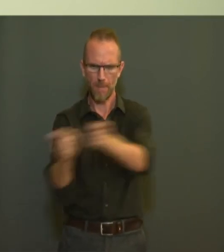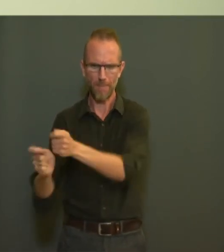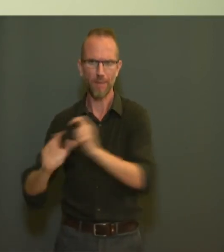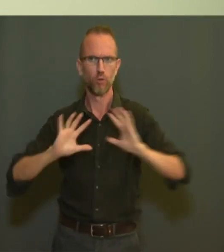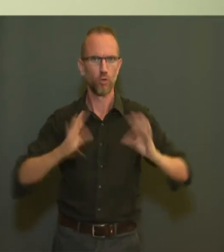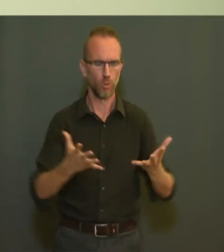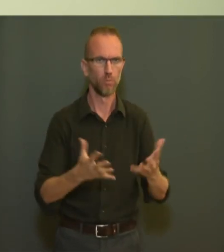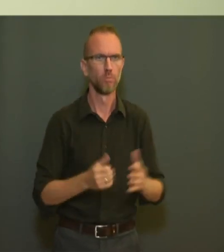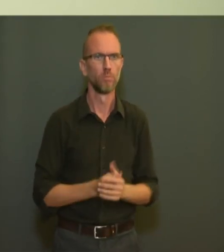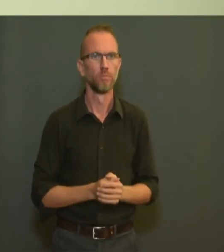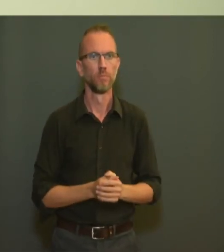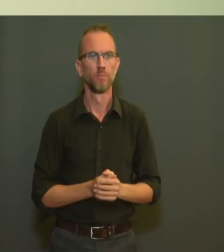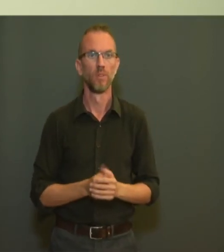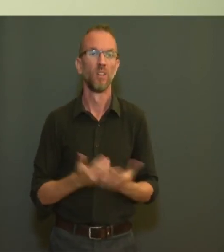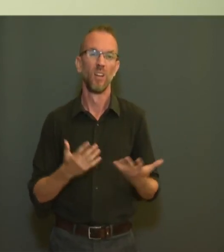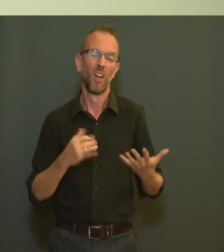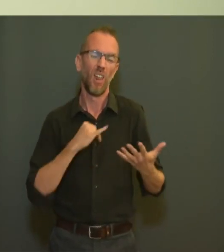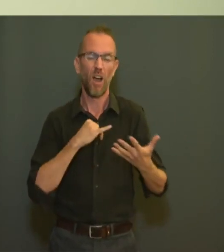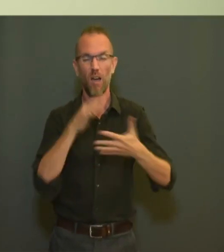plusieurs paramètres